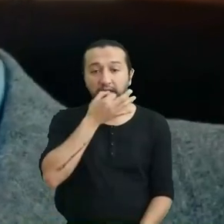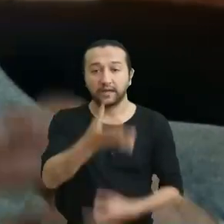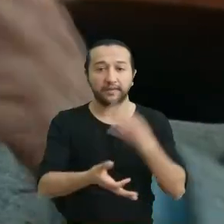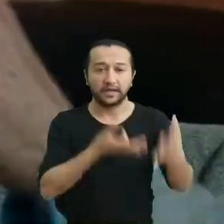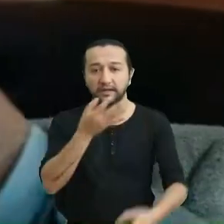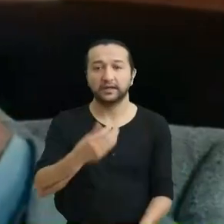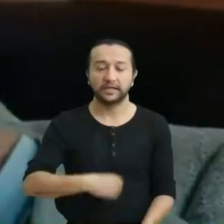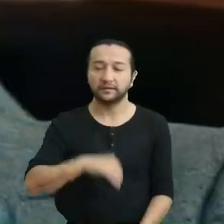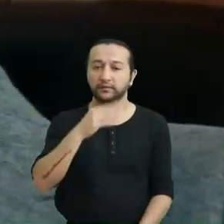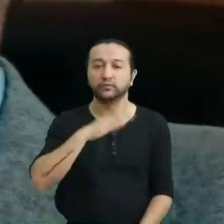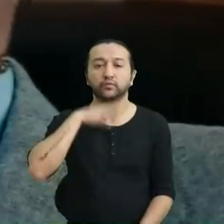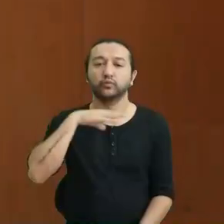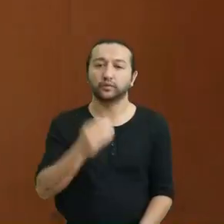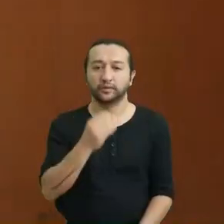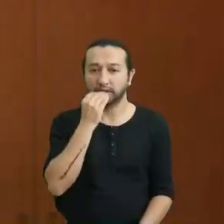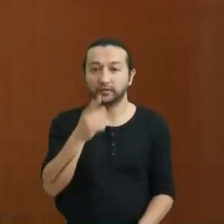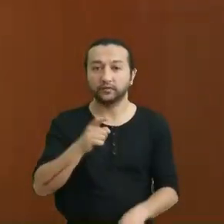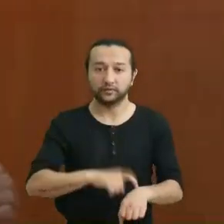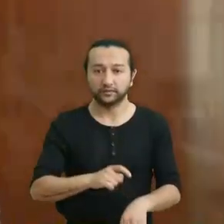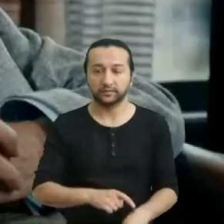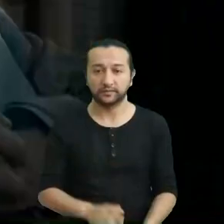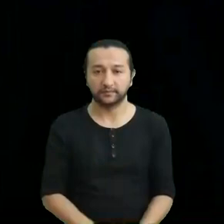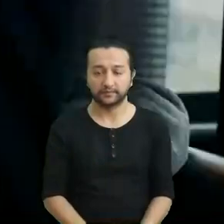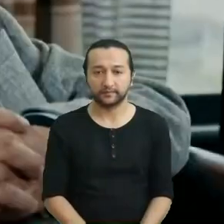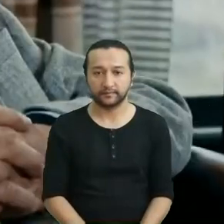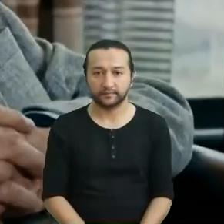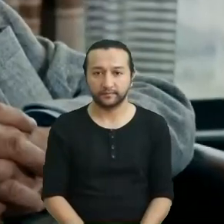Haberlerle karnımı doyurdum. O zaman